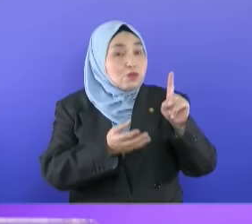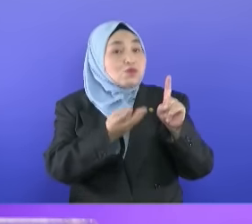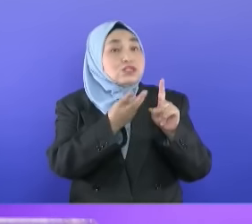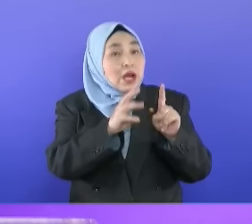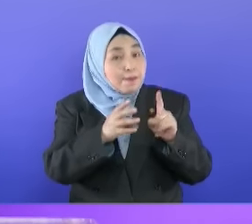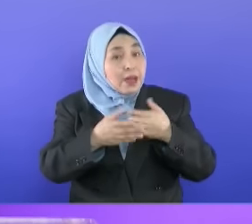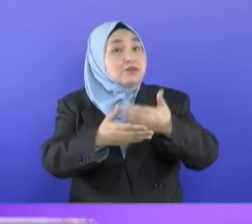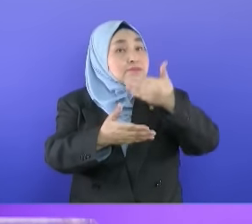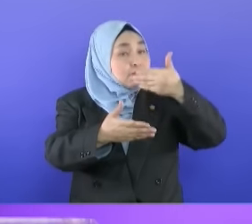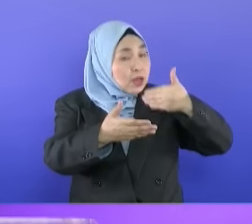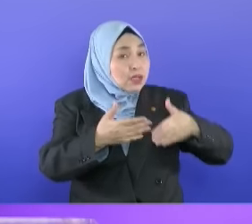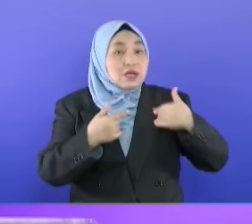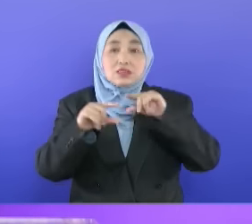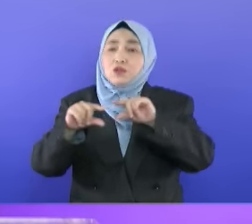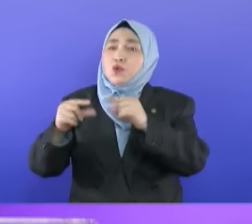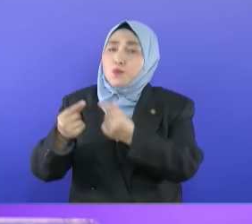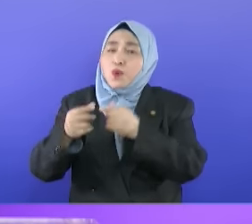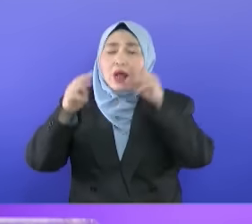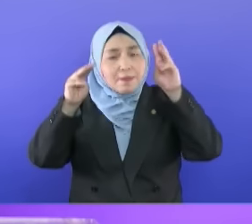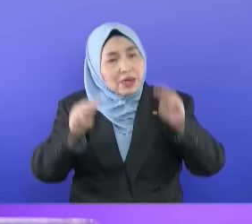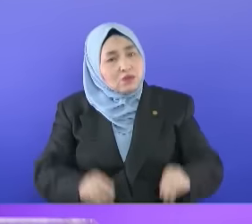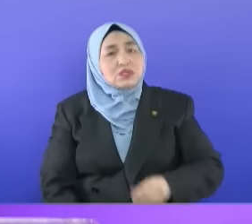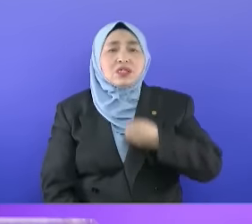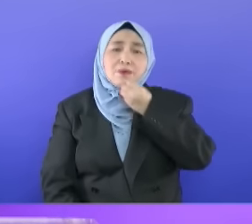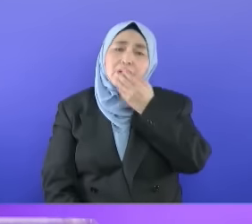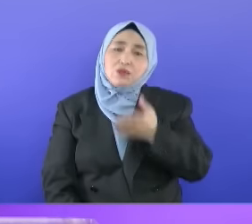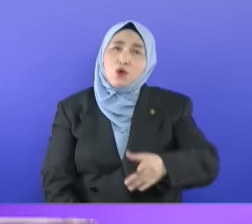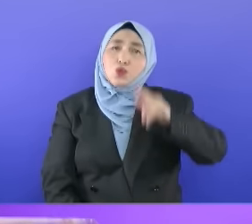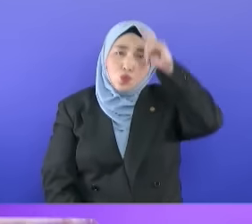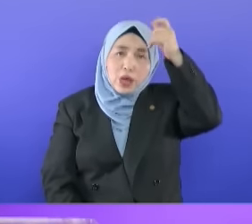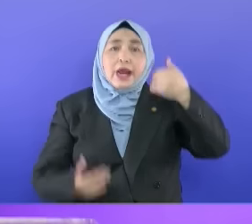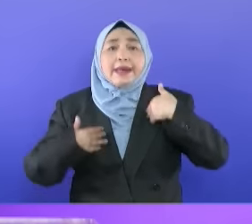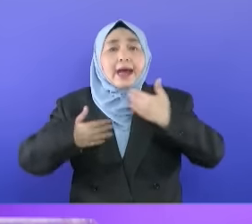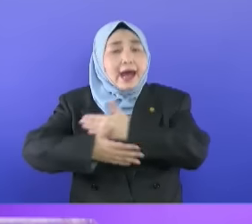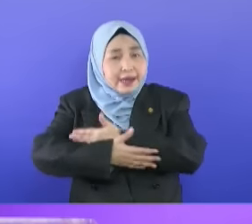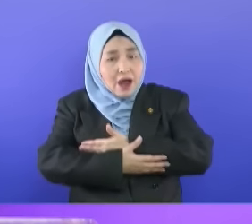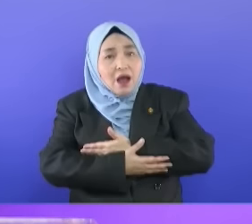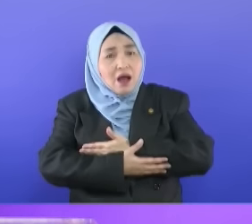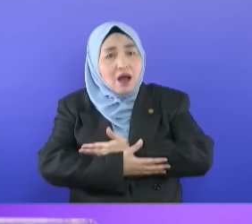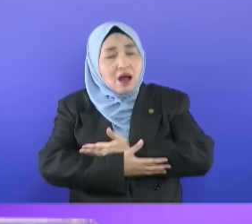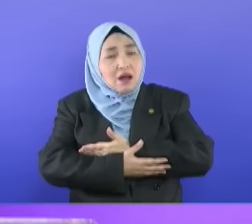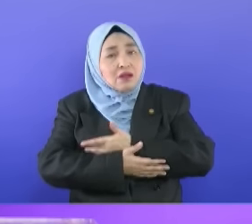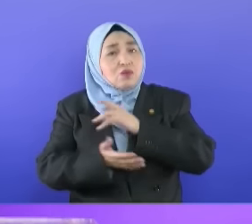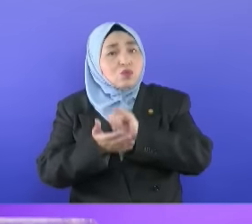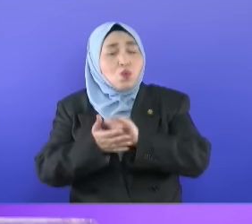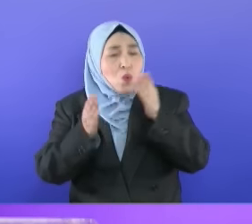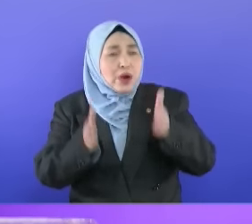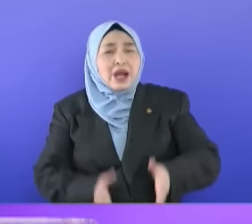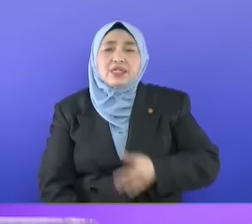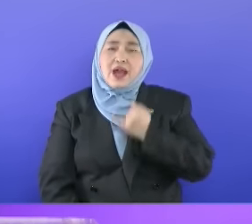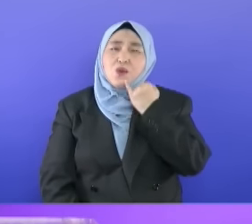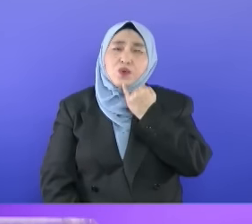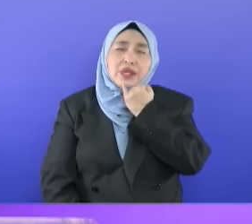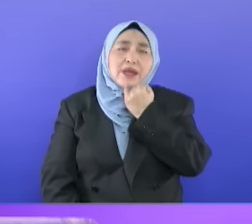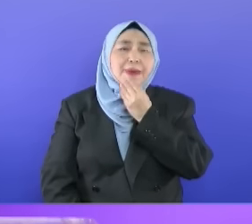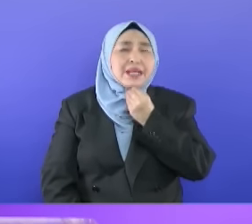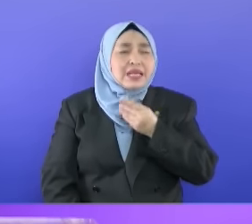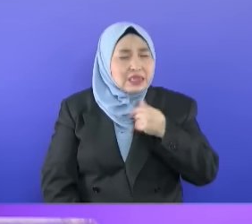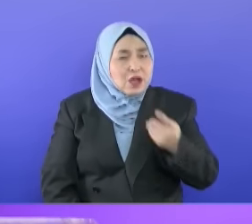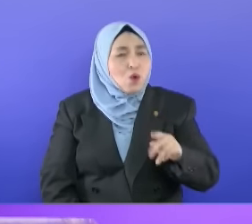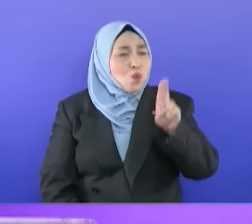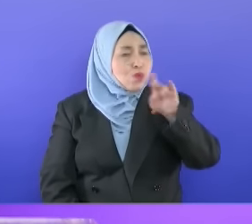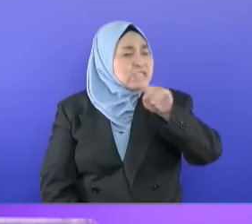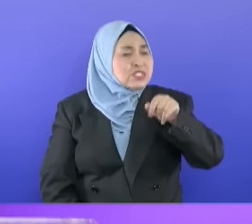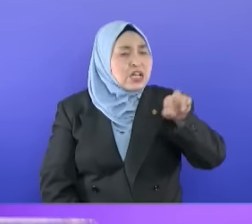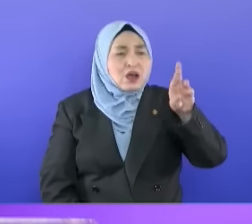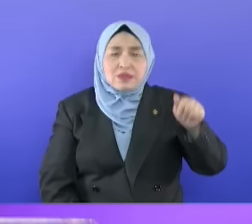ini ada satu kumpulan manusia yang menyatakan Tuhan ada anak misalnya Tuhan ada anak yaitu orang Yahudi menyatakan sebagiannya uzair